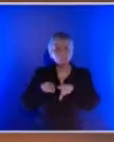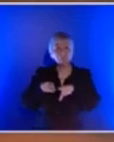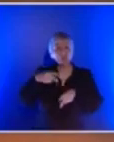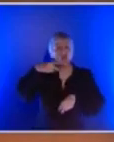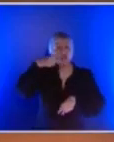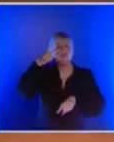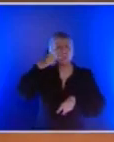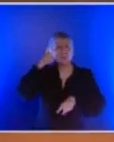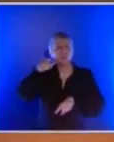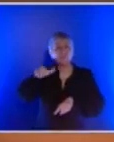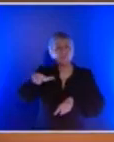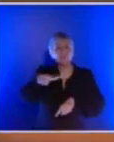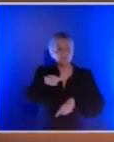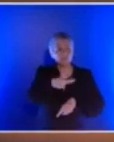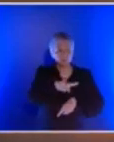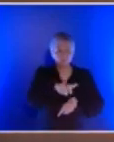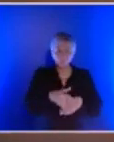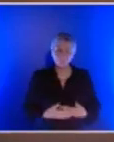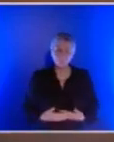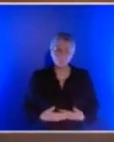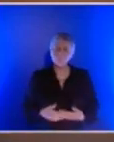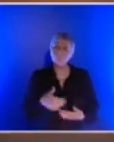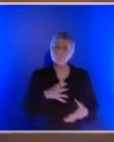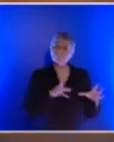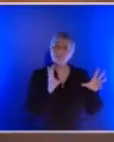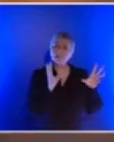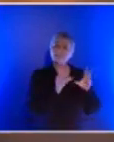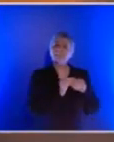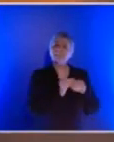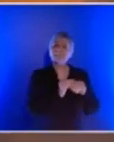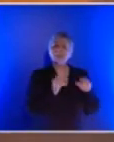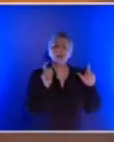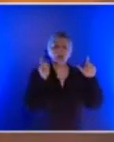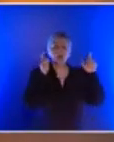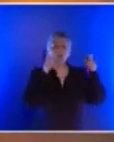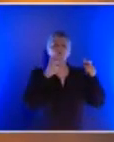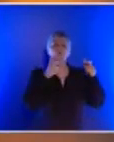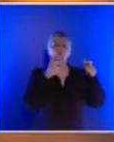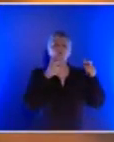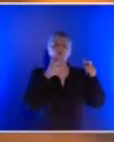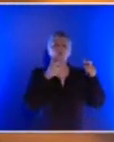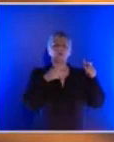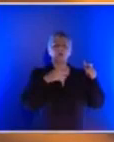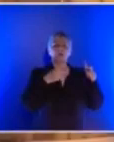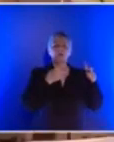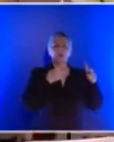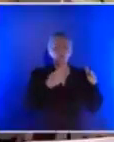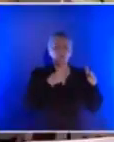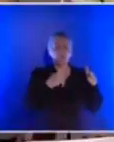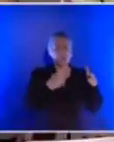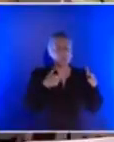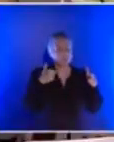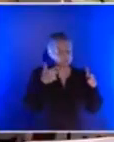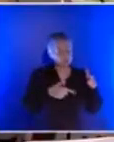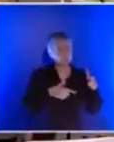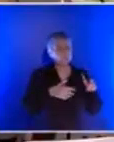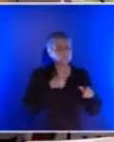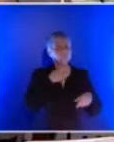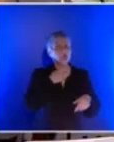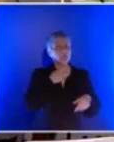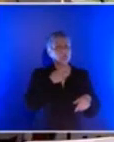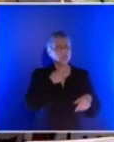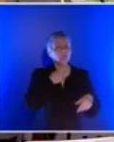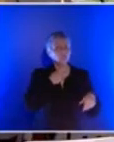Για τη δημοκρατία θα έλεγα ότι υπάρχει ένα μεγάλο φάσμα αλλαγών που χρειάζονται σε